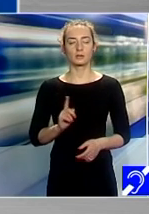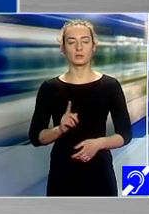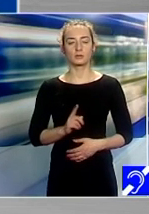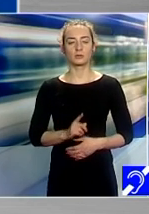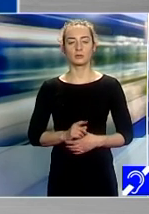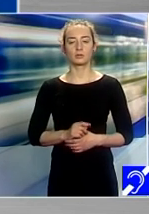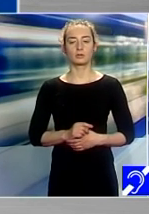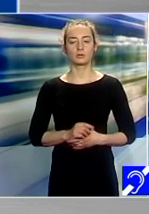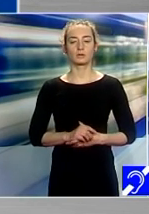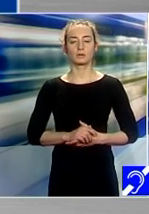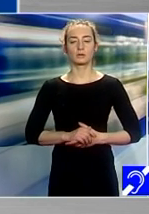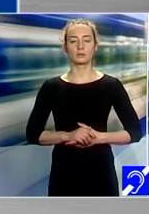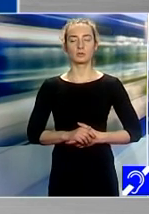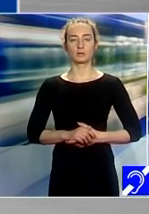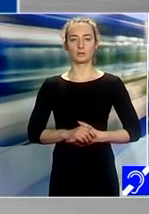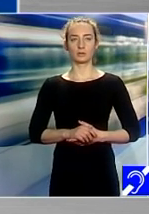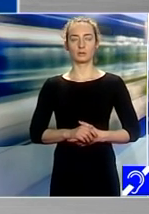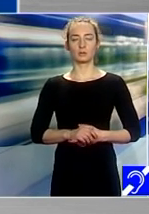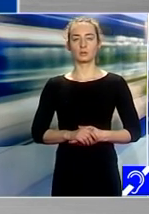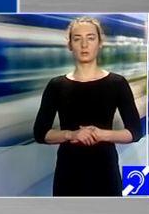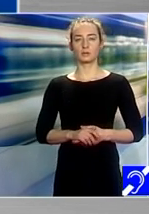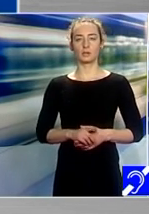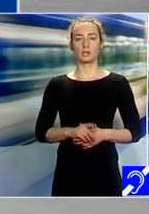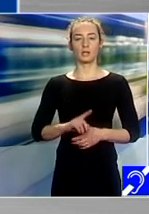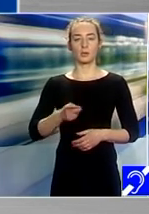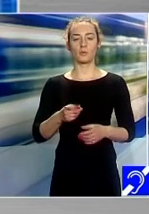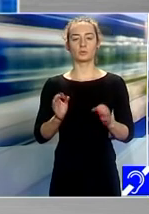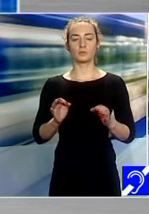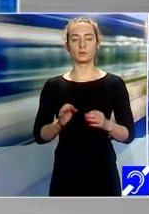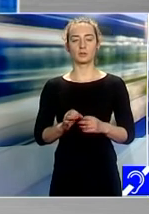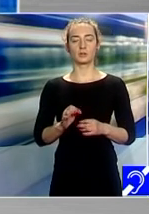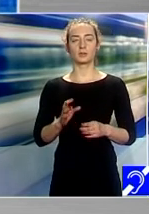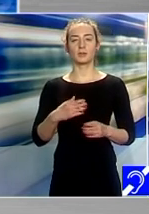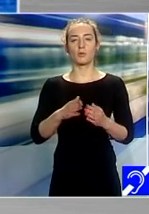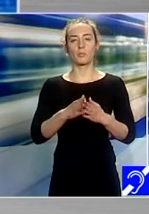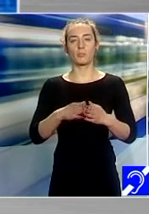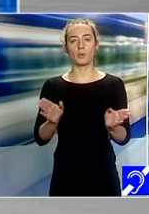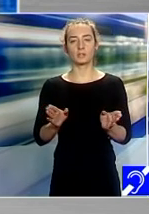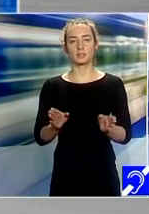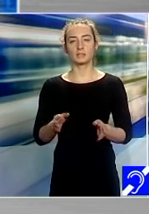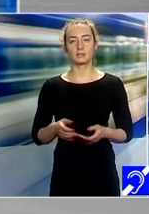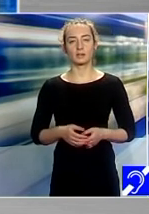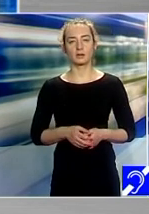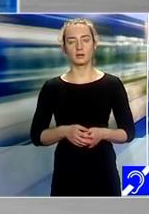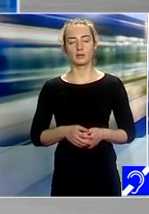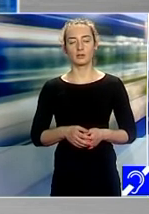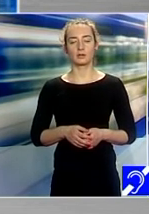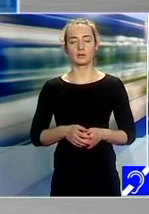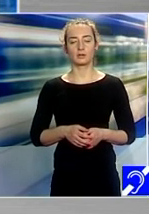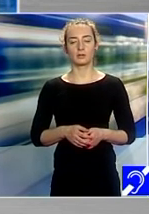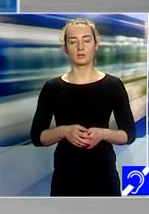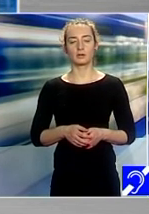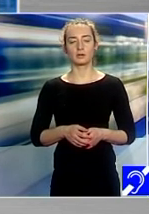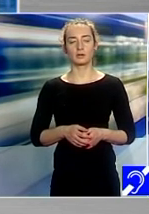implanturi. Nu, nu, nu să le derutez. Deci, practic, le folosești. Ar putea să fie această portiță doar lăsată.